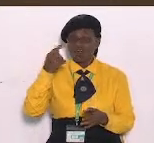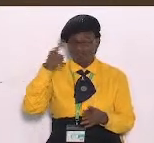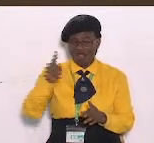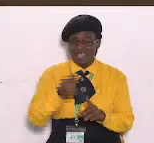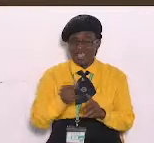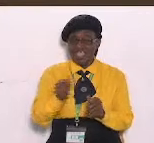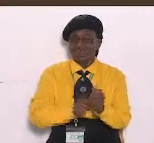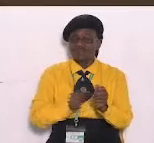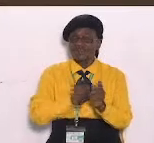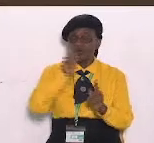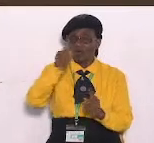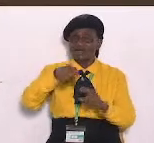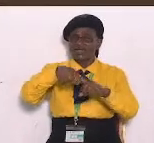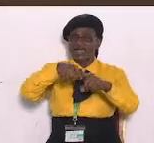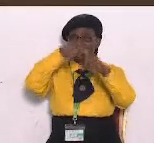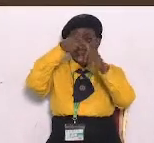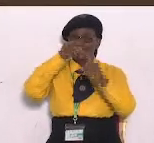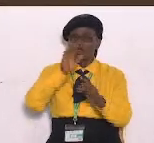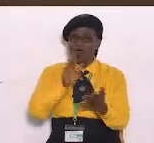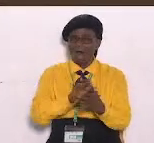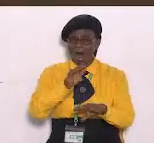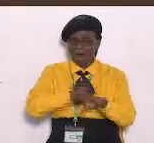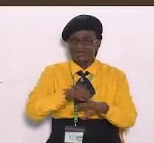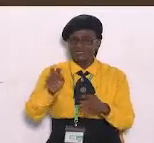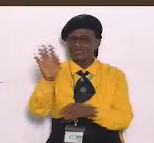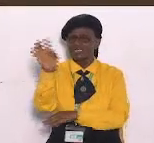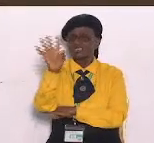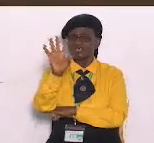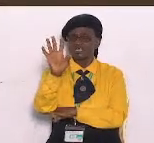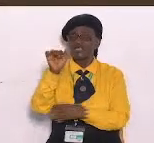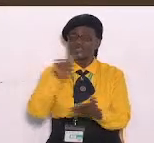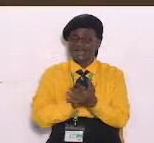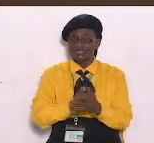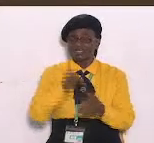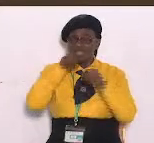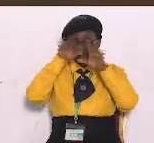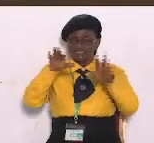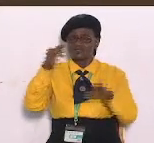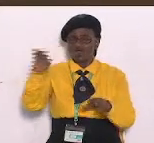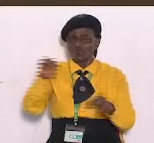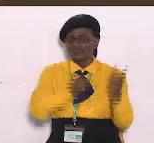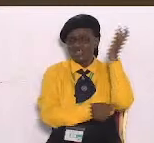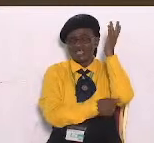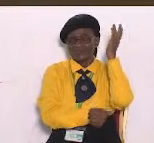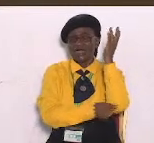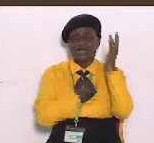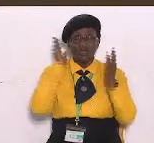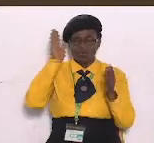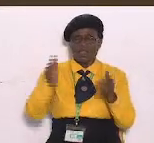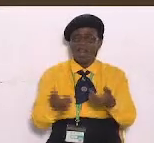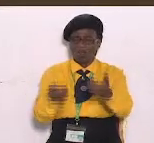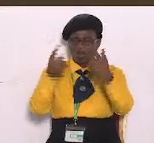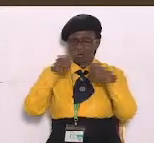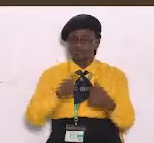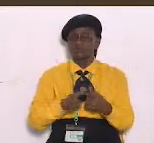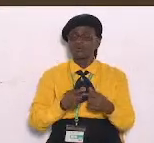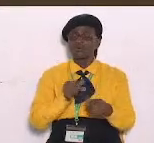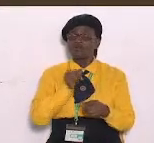écrit malur tous ceux qui sont cloués sur la